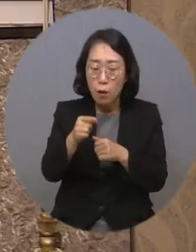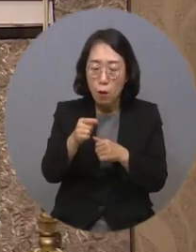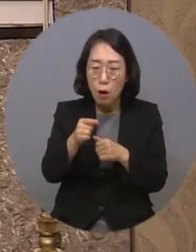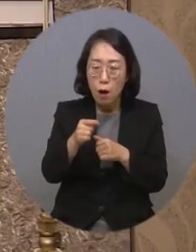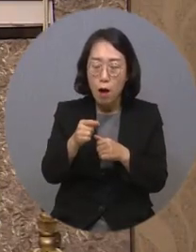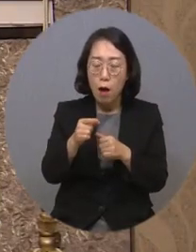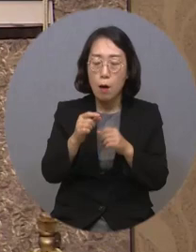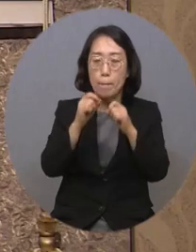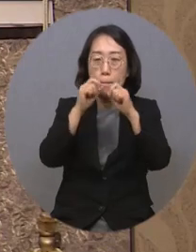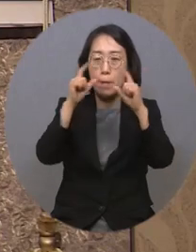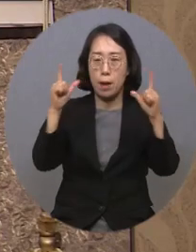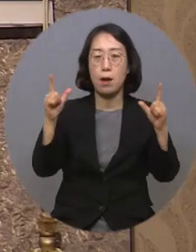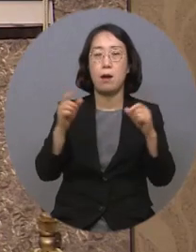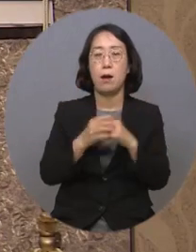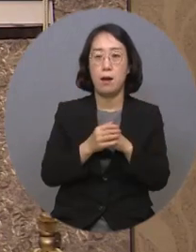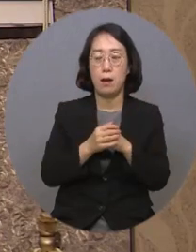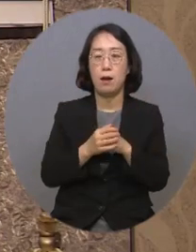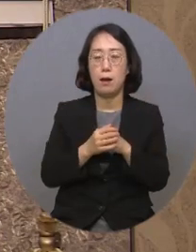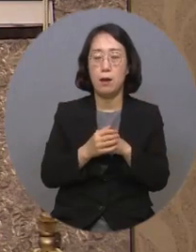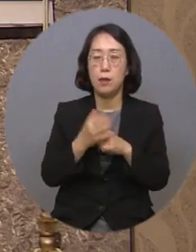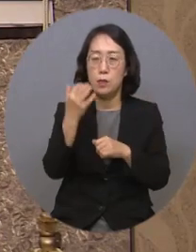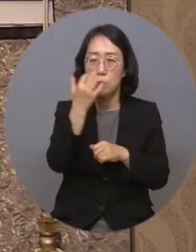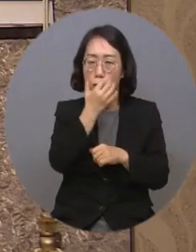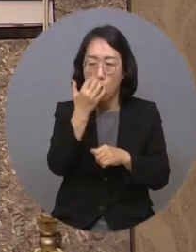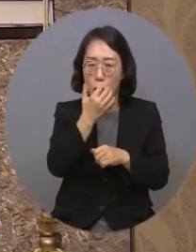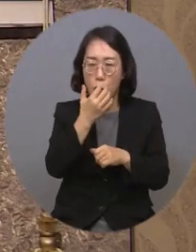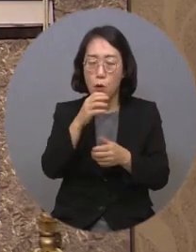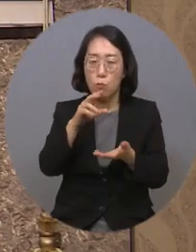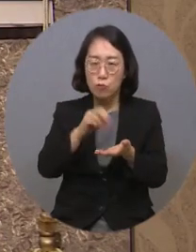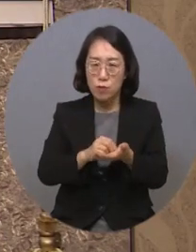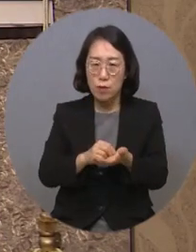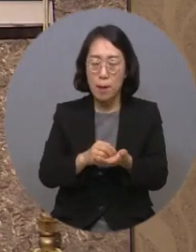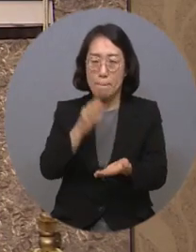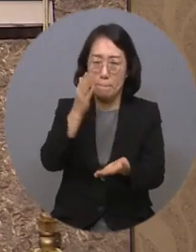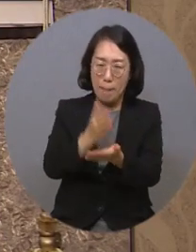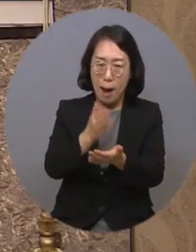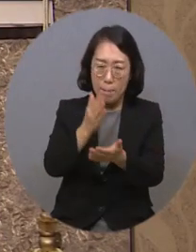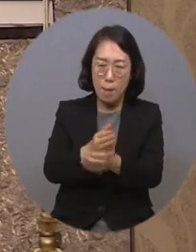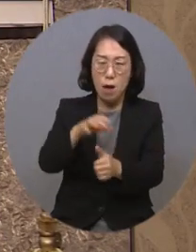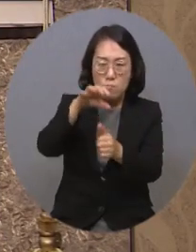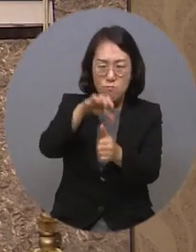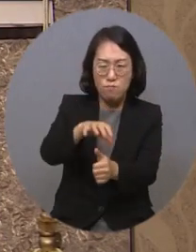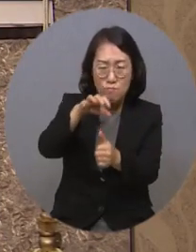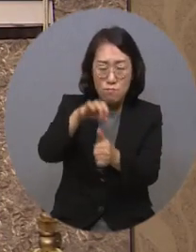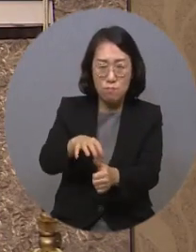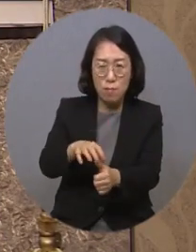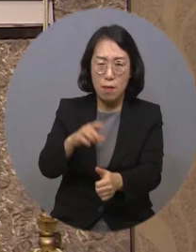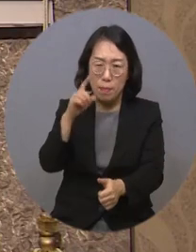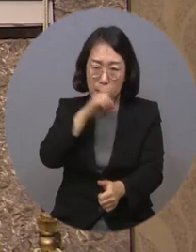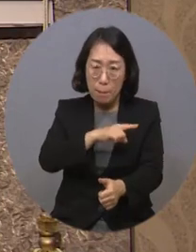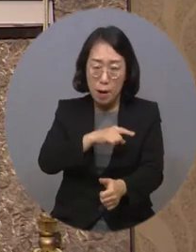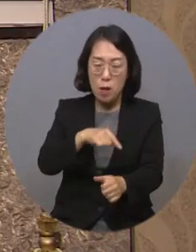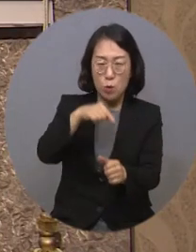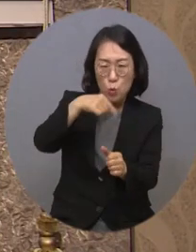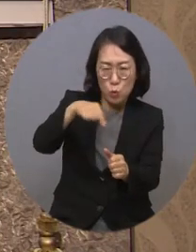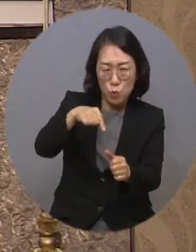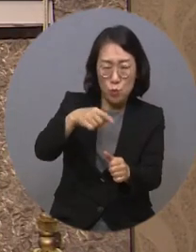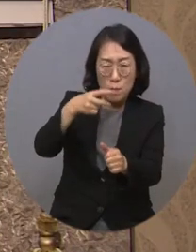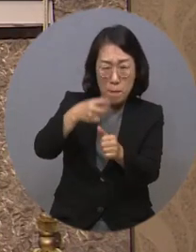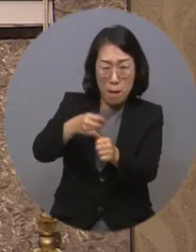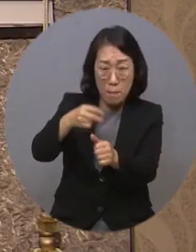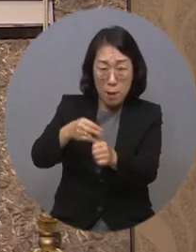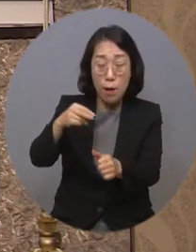장애인, 아무리 우리가 성 문제에 대해서 하지 마라, 하면 안 된다, 나쁜 짓이다, 뭐 교육을 하고 프로그램을